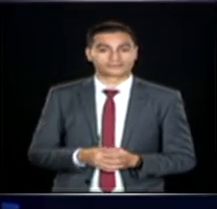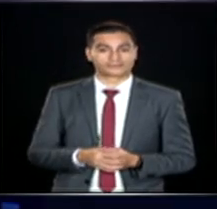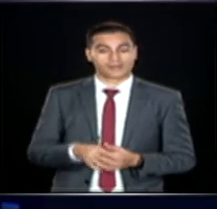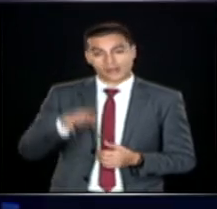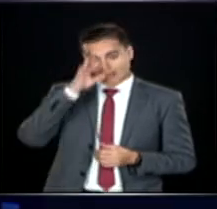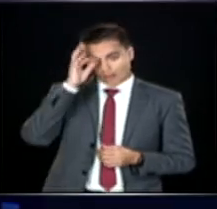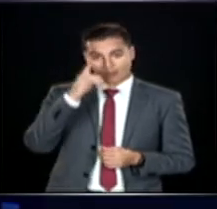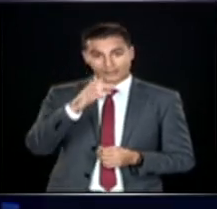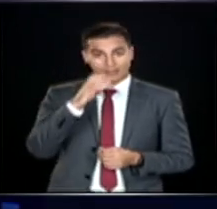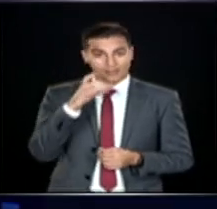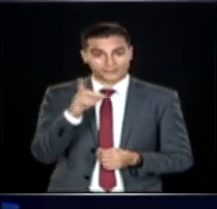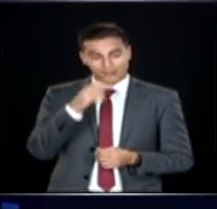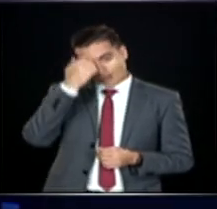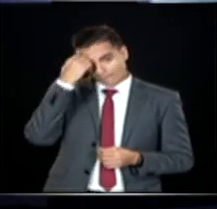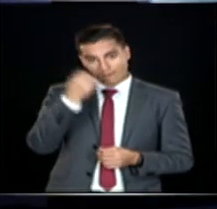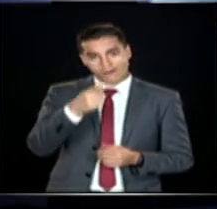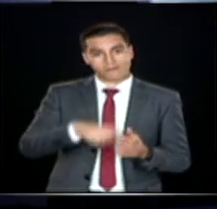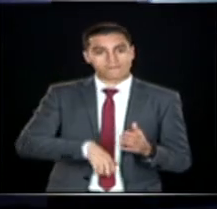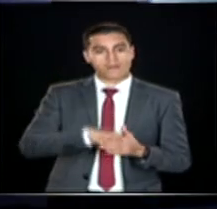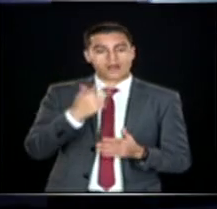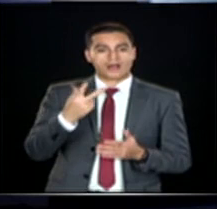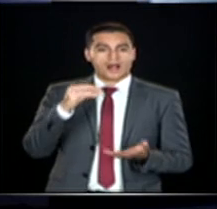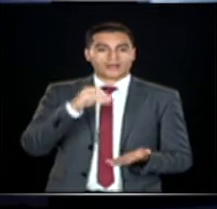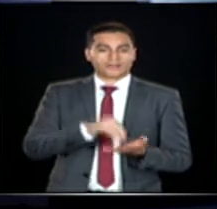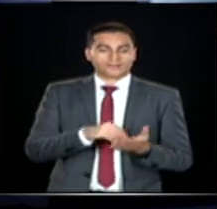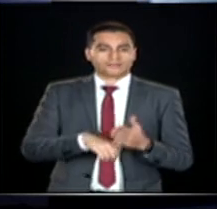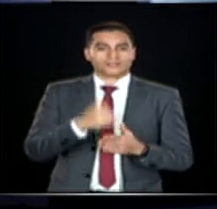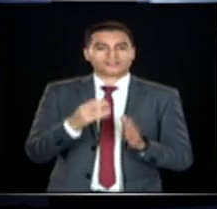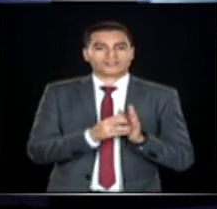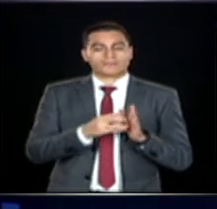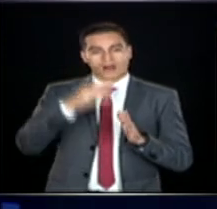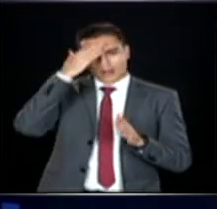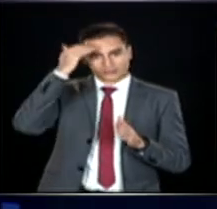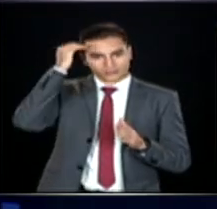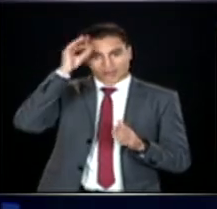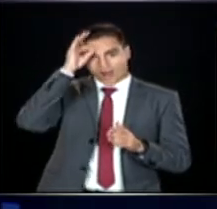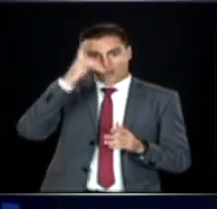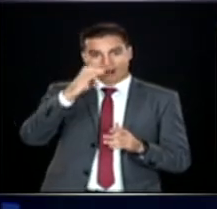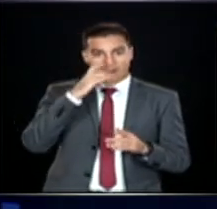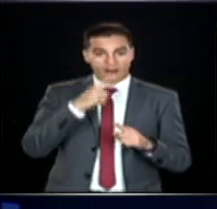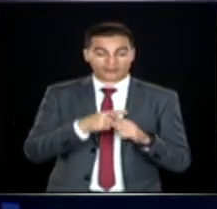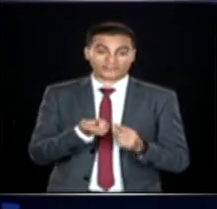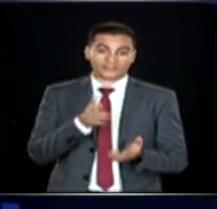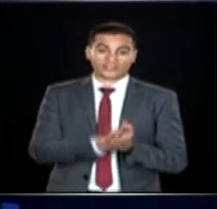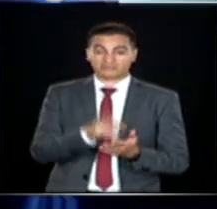صح الف مبروك اول ثلاث نقاط لجامعه اسيوط لو الاجابه غلط